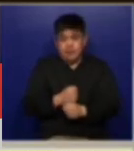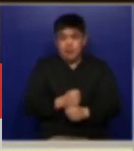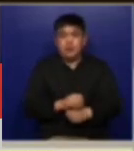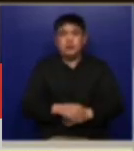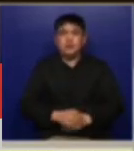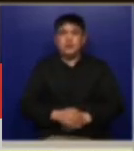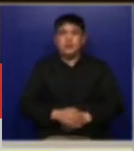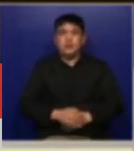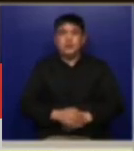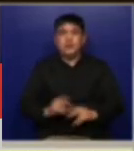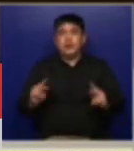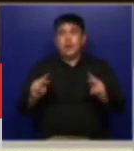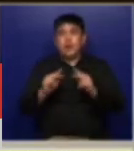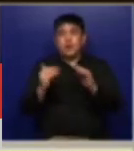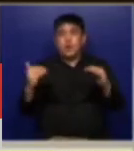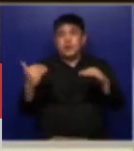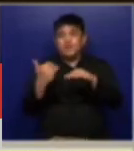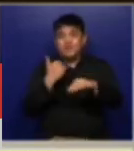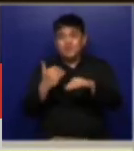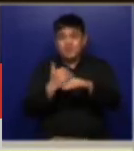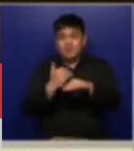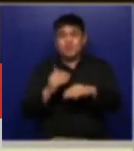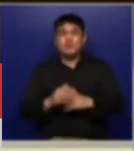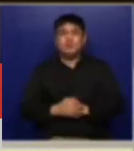ามรัฐมนตรีว่าการกระทรวงคมนาคม